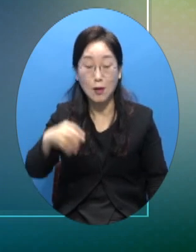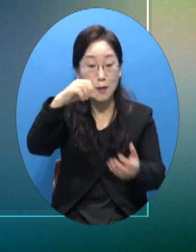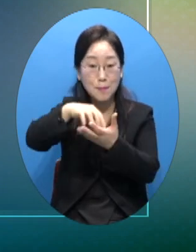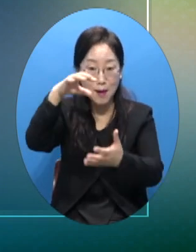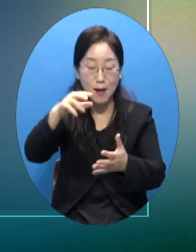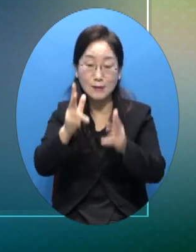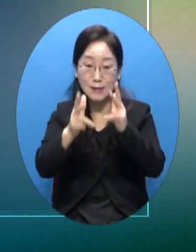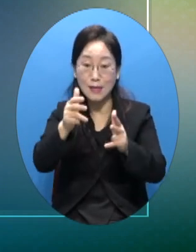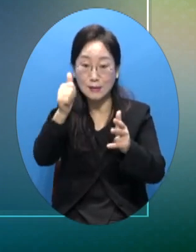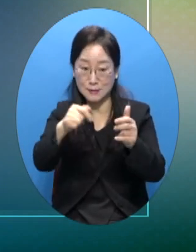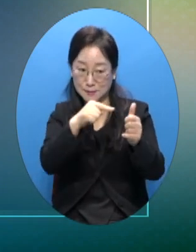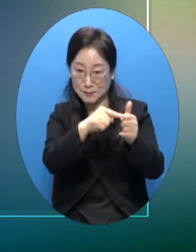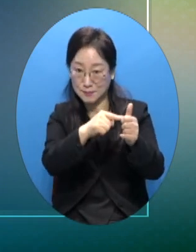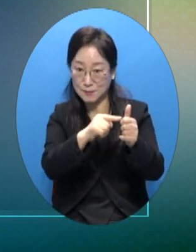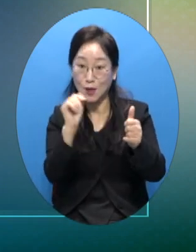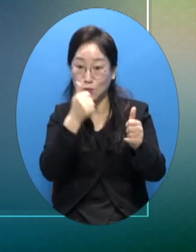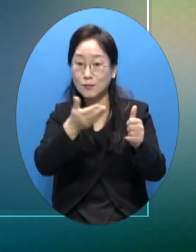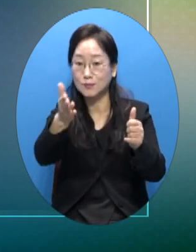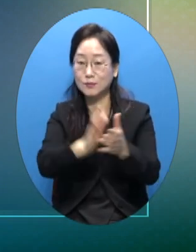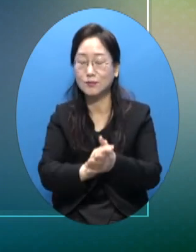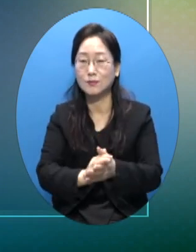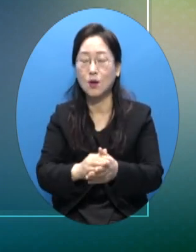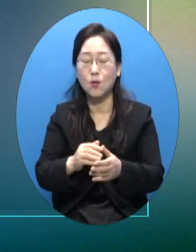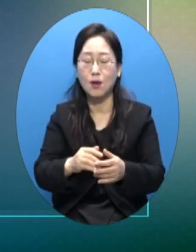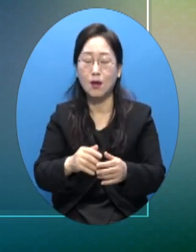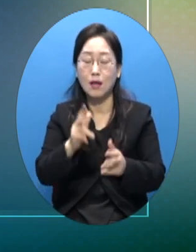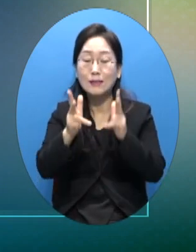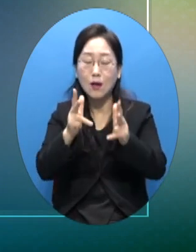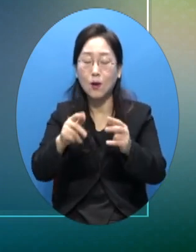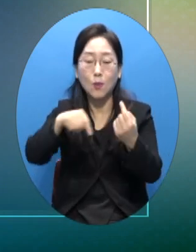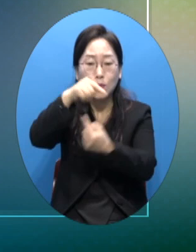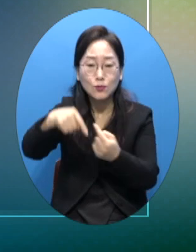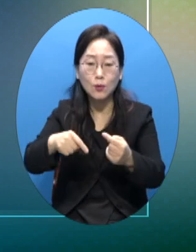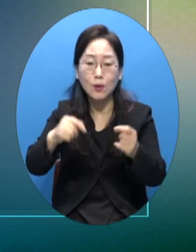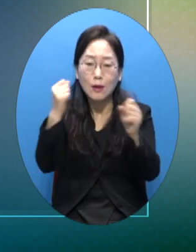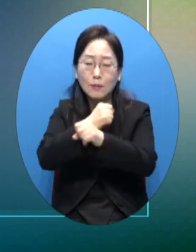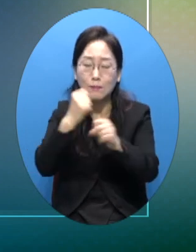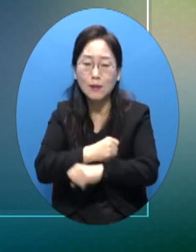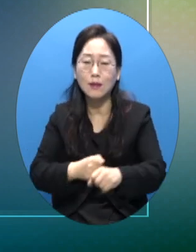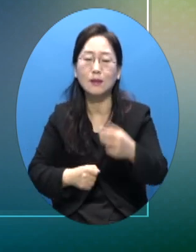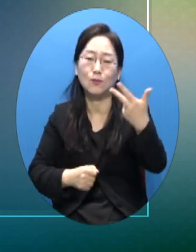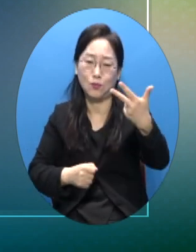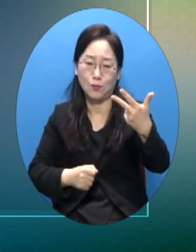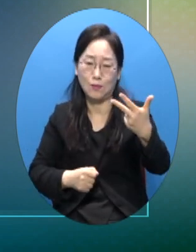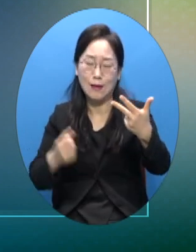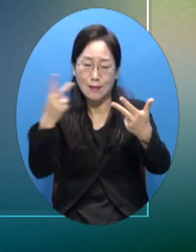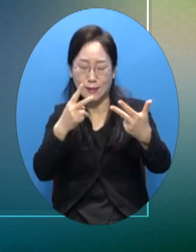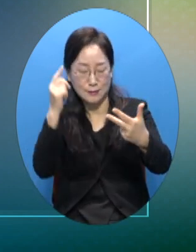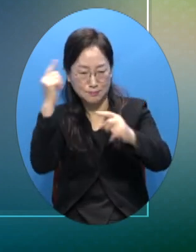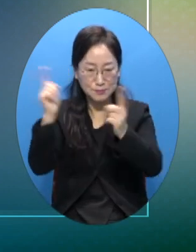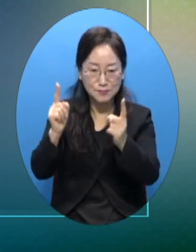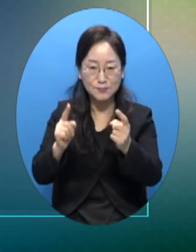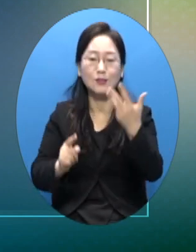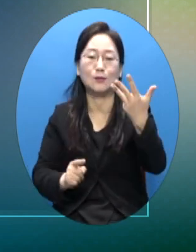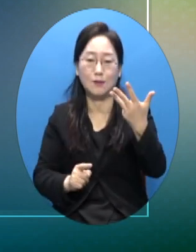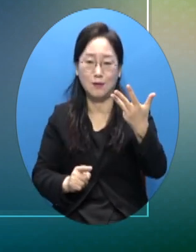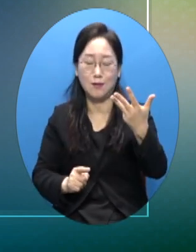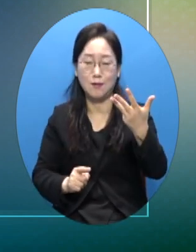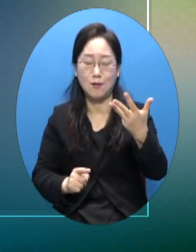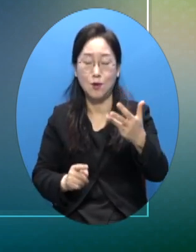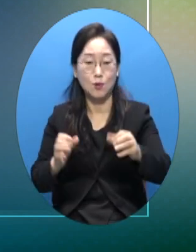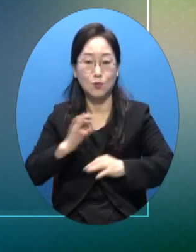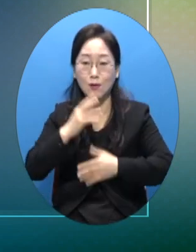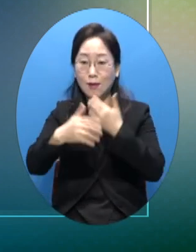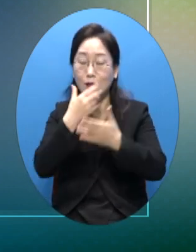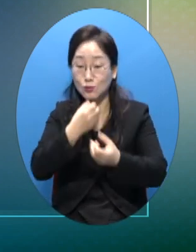사장님을 소개하기 원합니다 사을 일곱 번을 망하고 여덟 번째 일어나서 놀라운 하나님의 축복을 받고